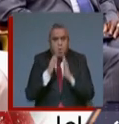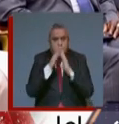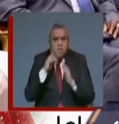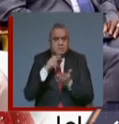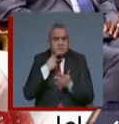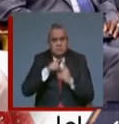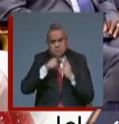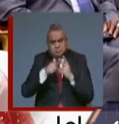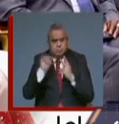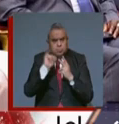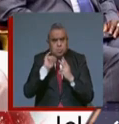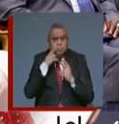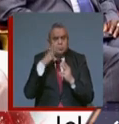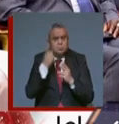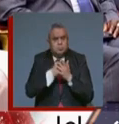وفي